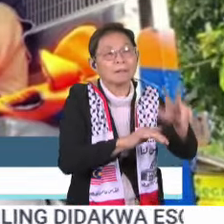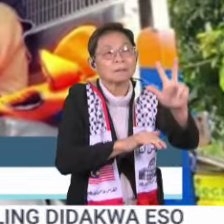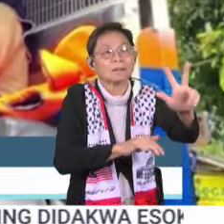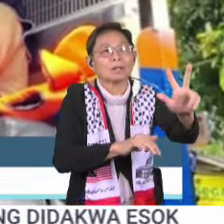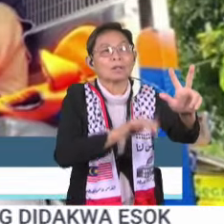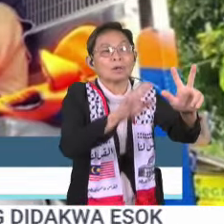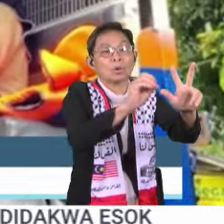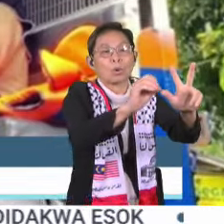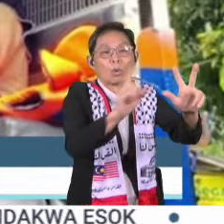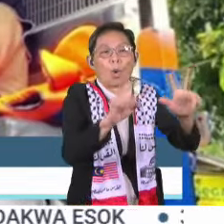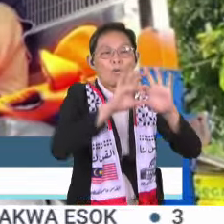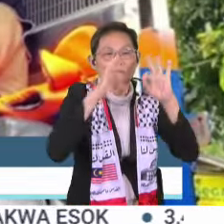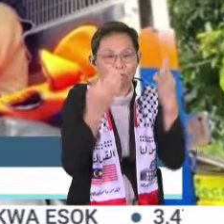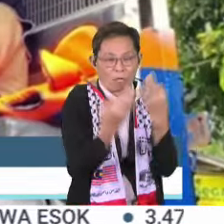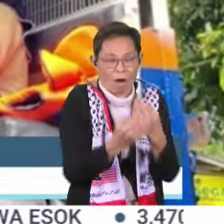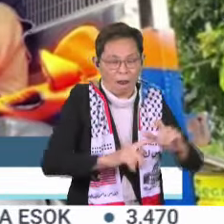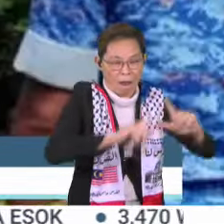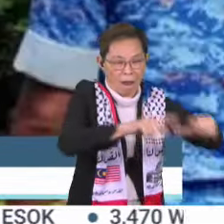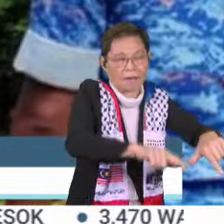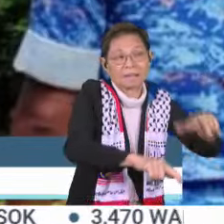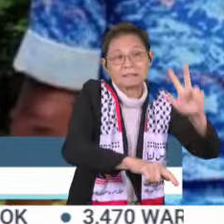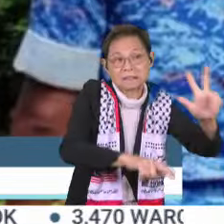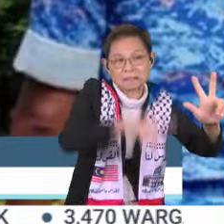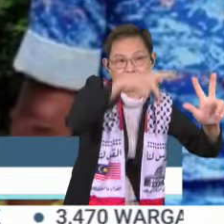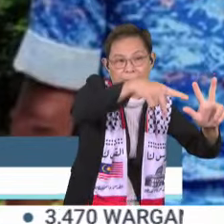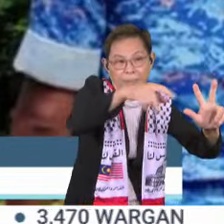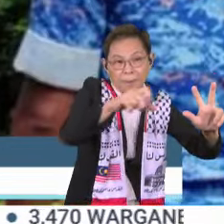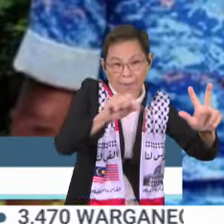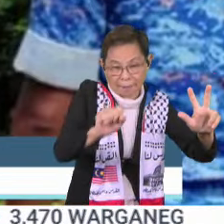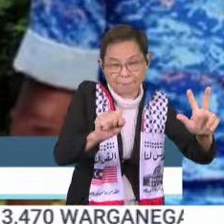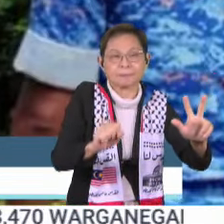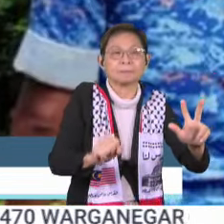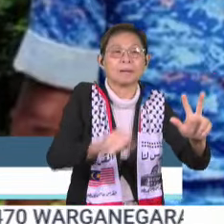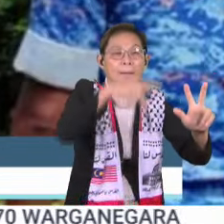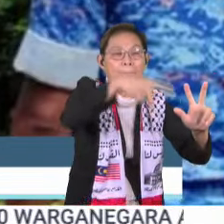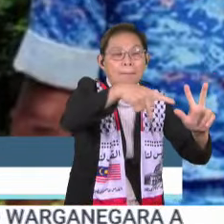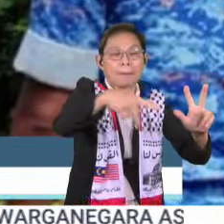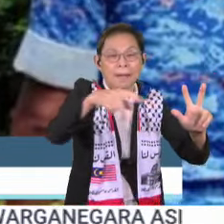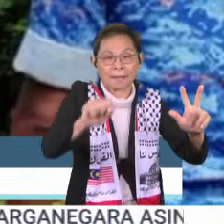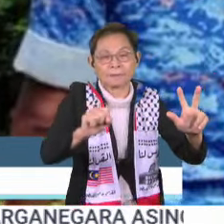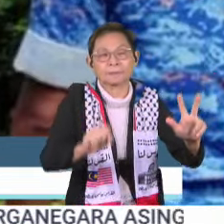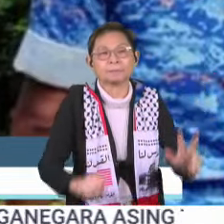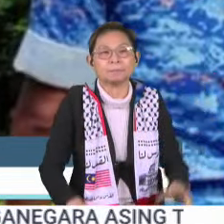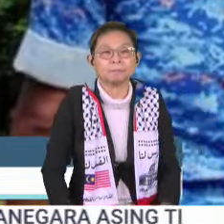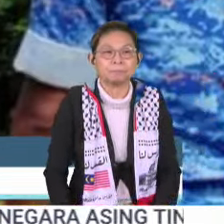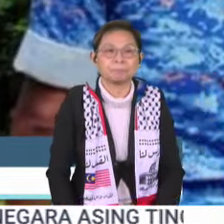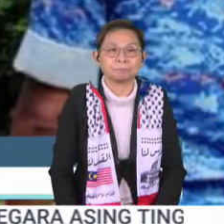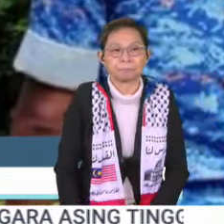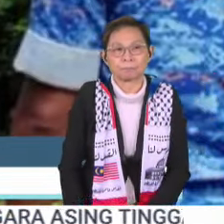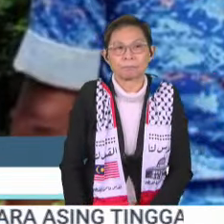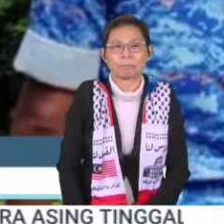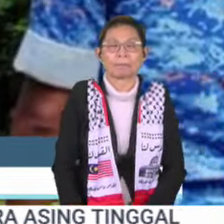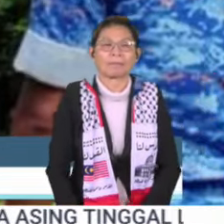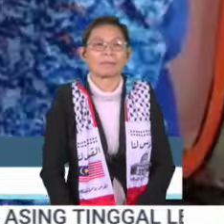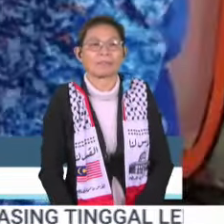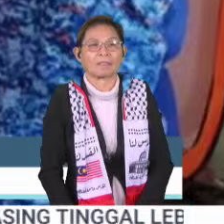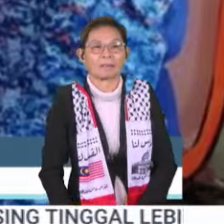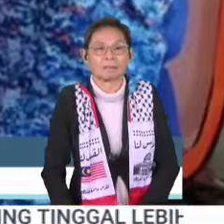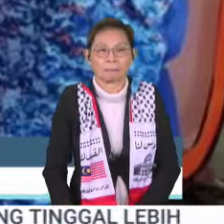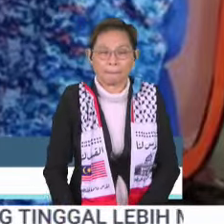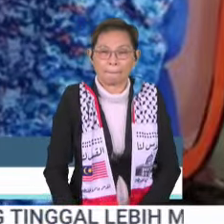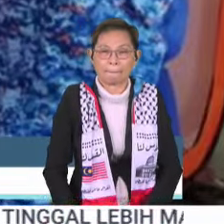301 keluarga yang ditempatkan di 3 PPS iaitu SK Gual Tok Deh 425, SMK Baruh